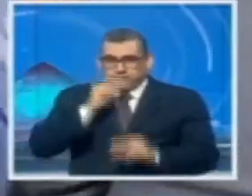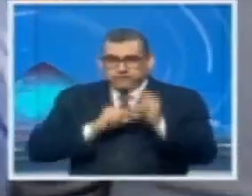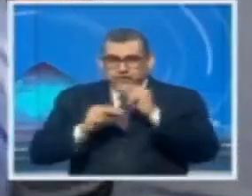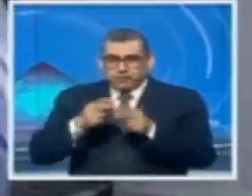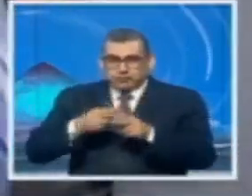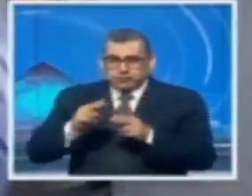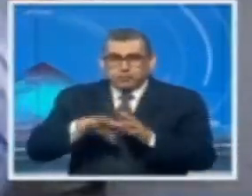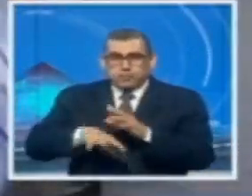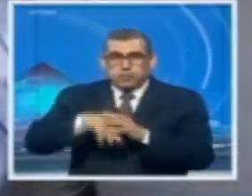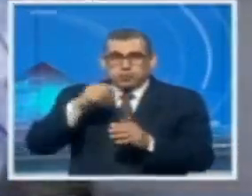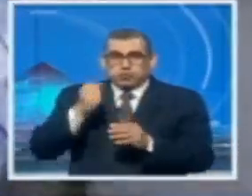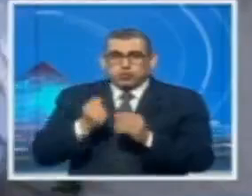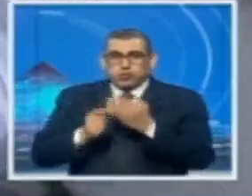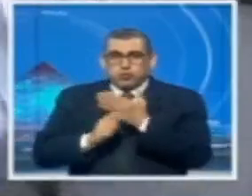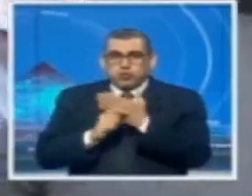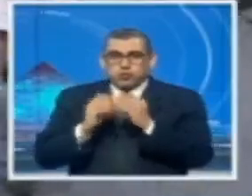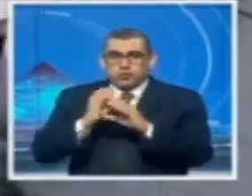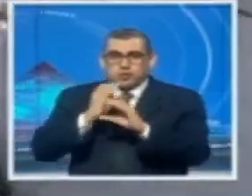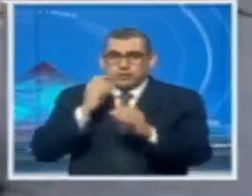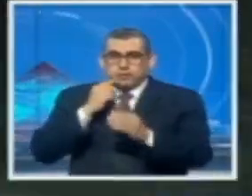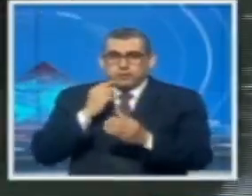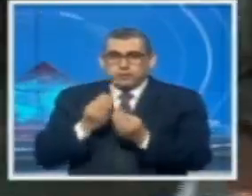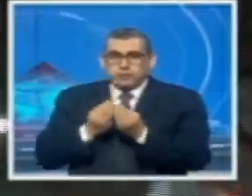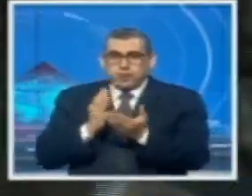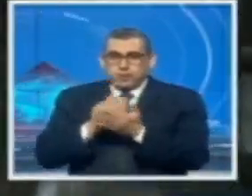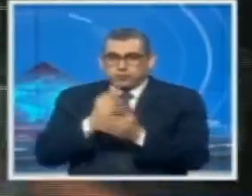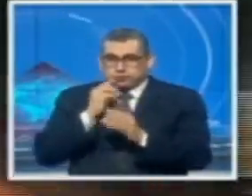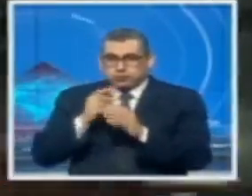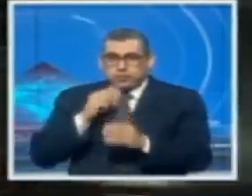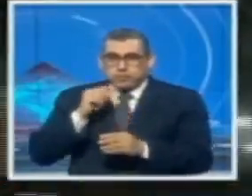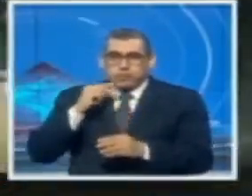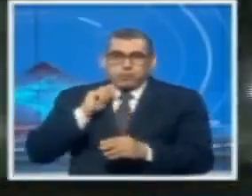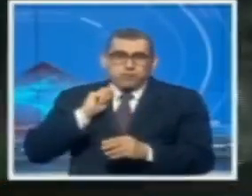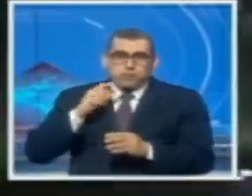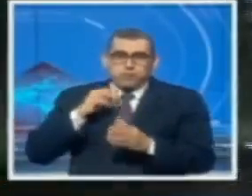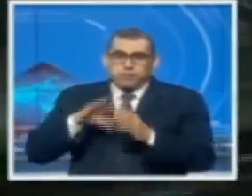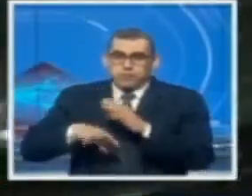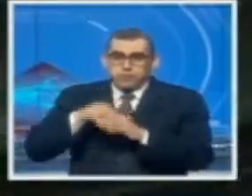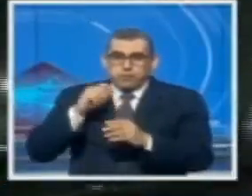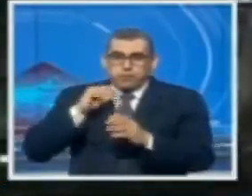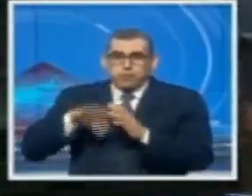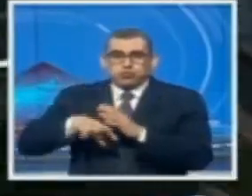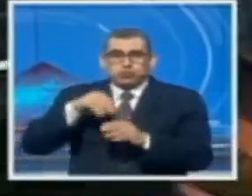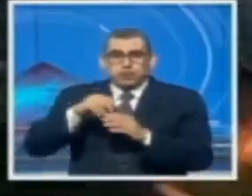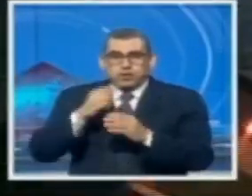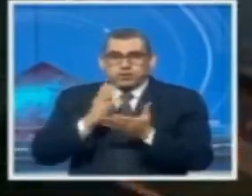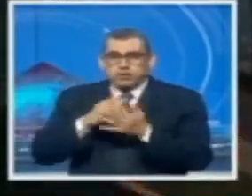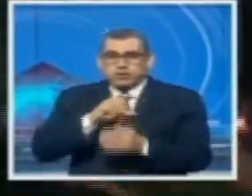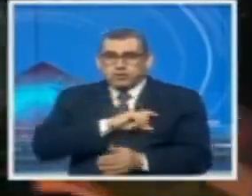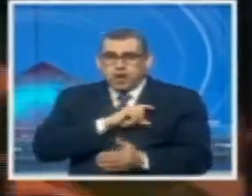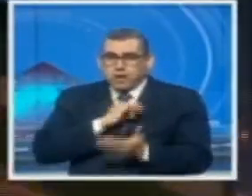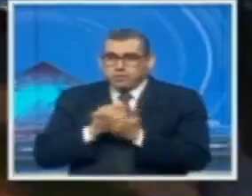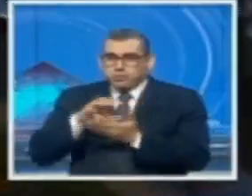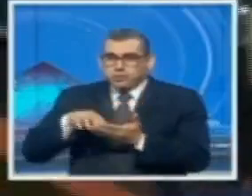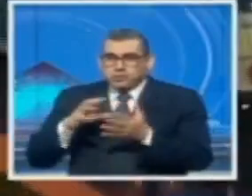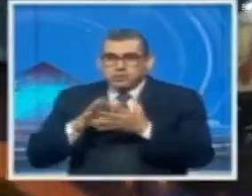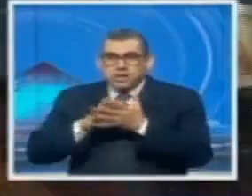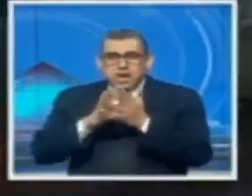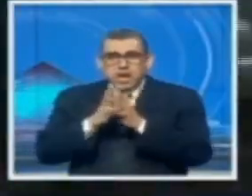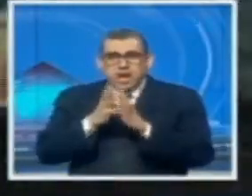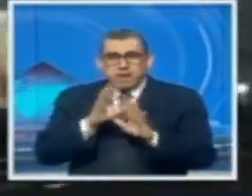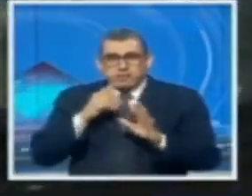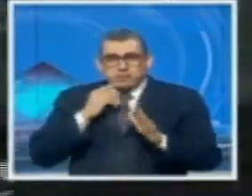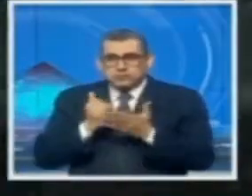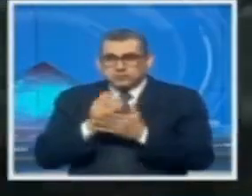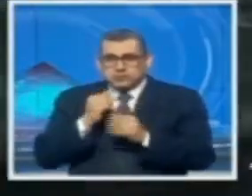مشروع خطوط الأتوبيسات للنقل الداخلي، مشروع يهدف لمنع تكدس الطلاب والمواطنين داخل المواقف بحثا